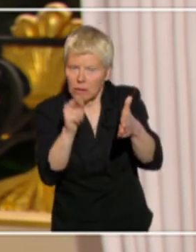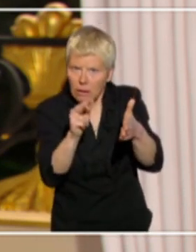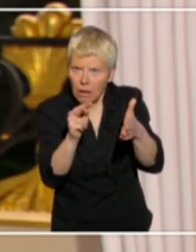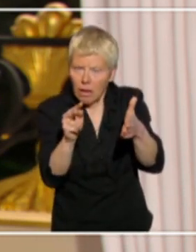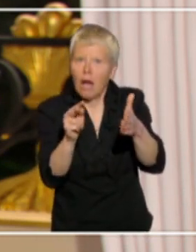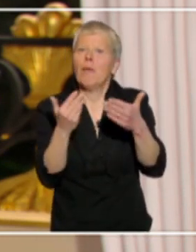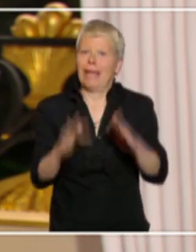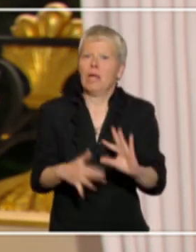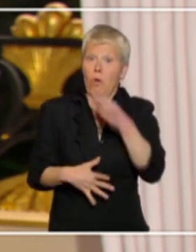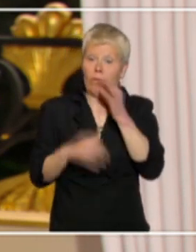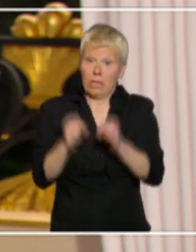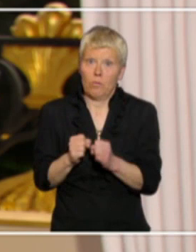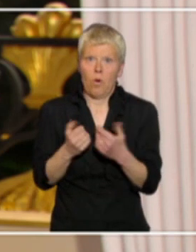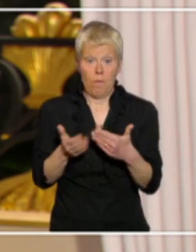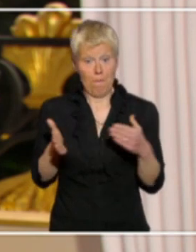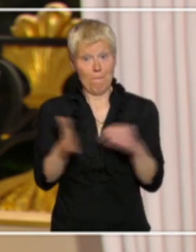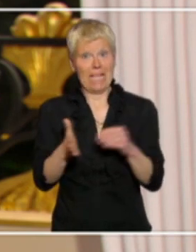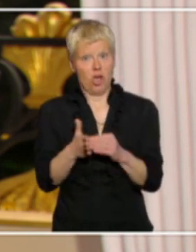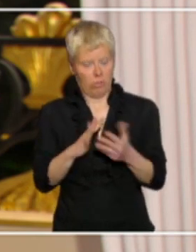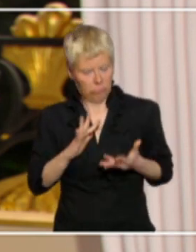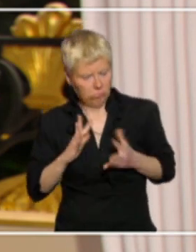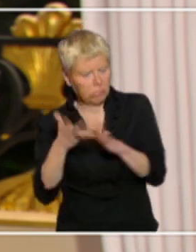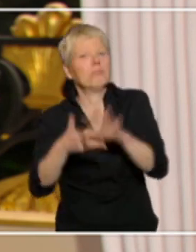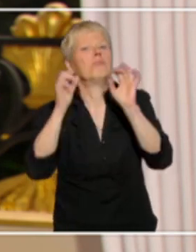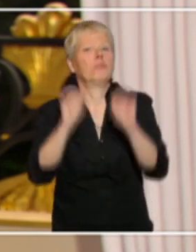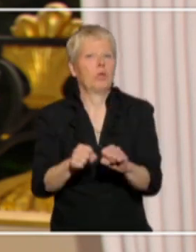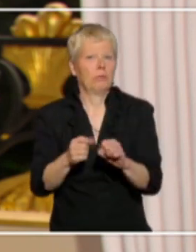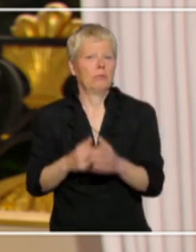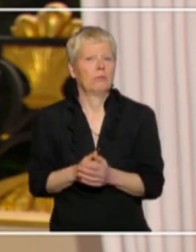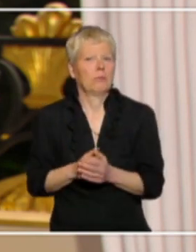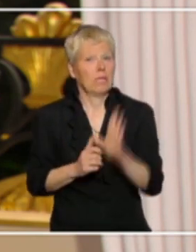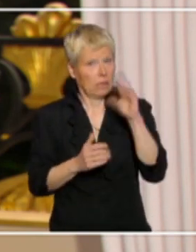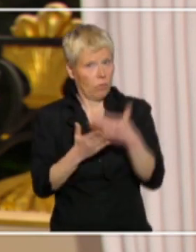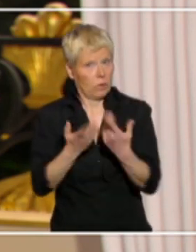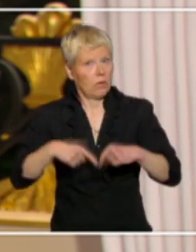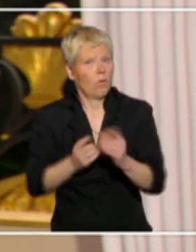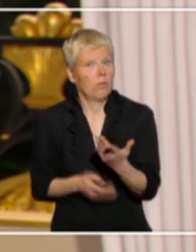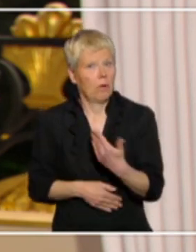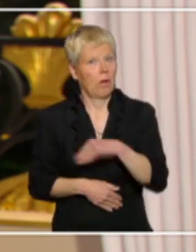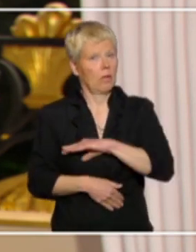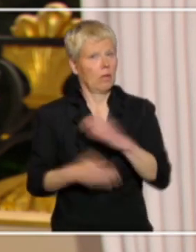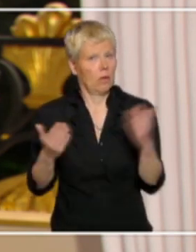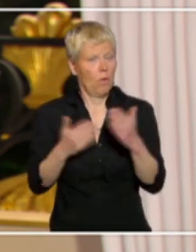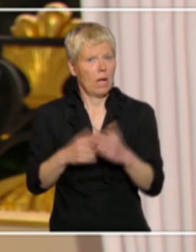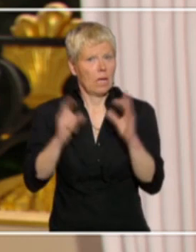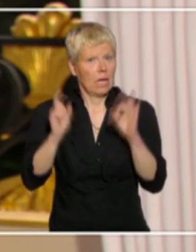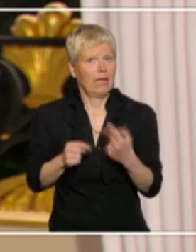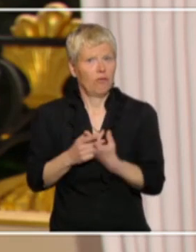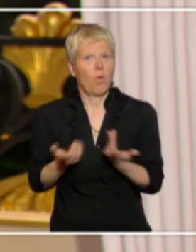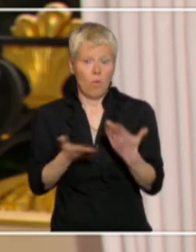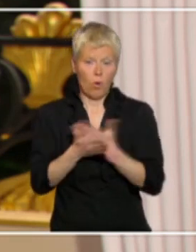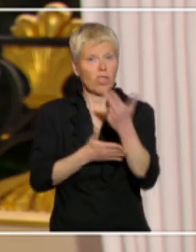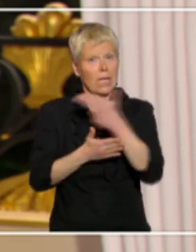devenir meilleur que nous ne le sommes il nous revient de retrouver le fil de notre